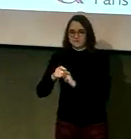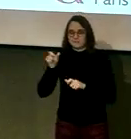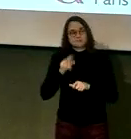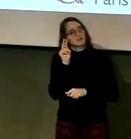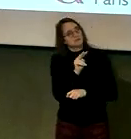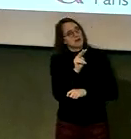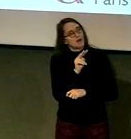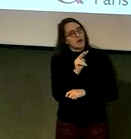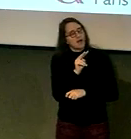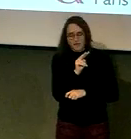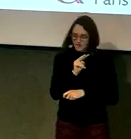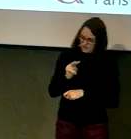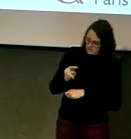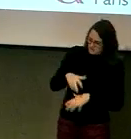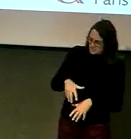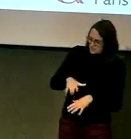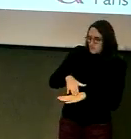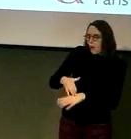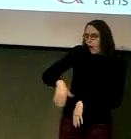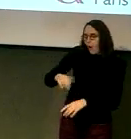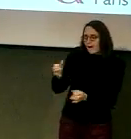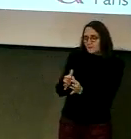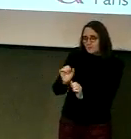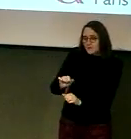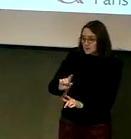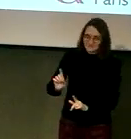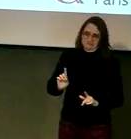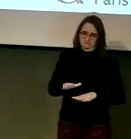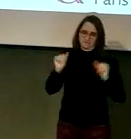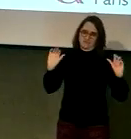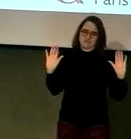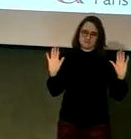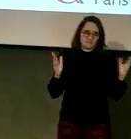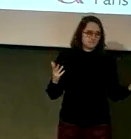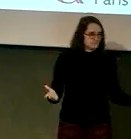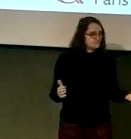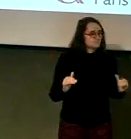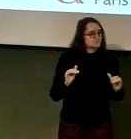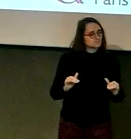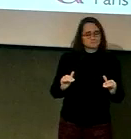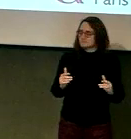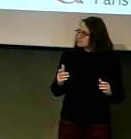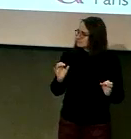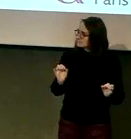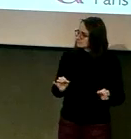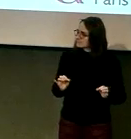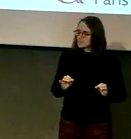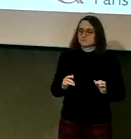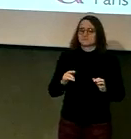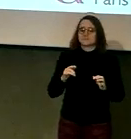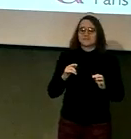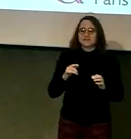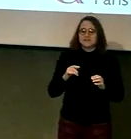sans être enceintes et sans, etc. Parce que quand même, quand on voit ce qui a été choisi, là, l'étiquetage